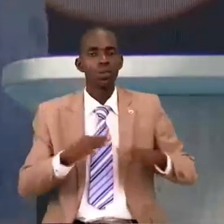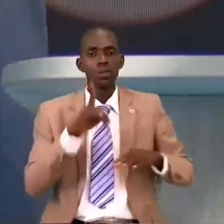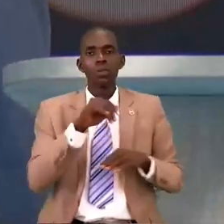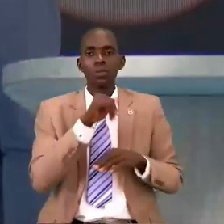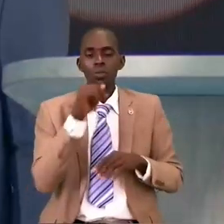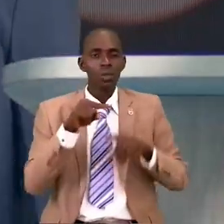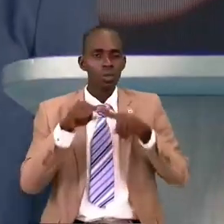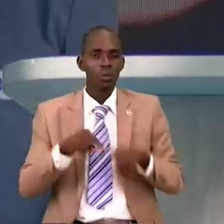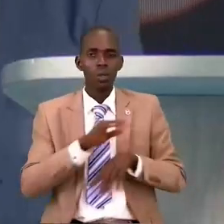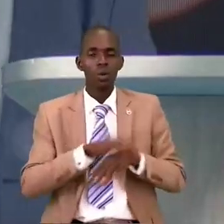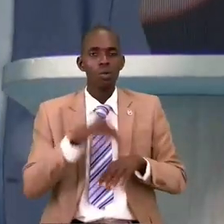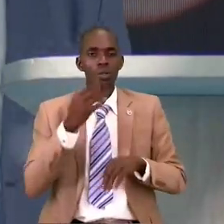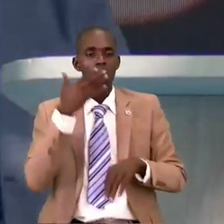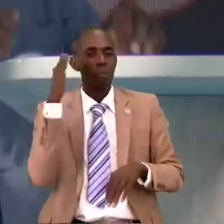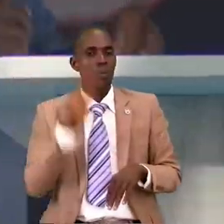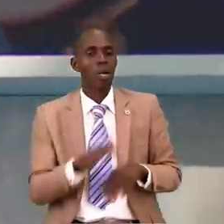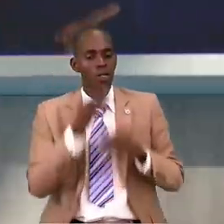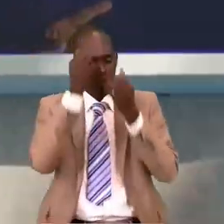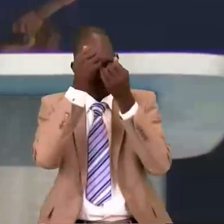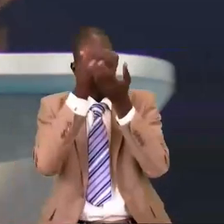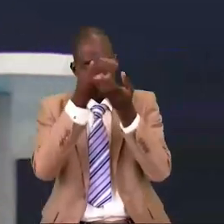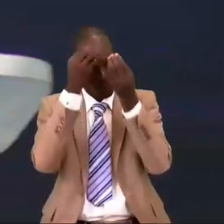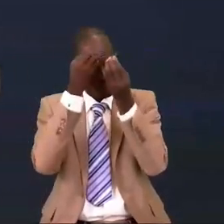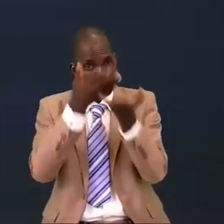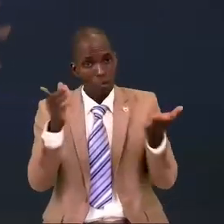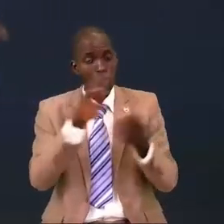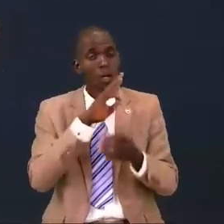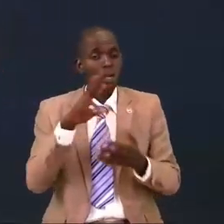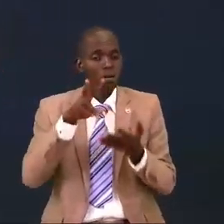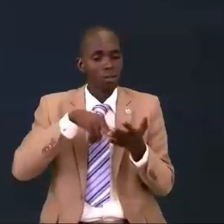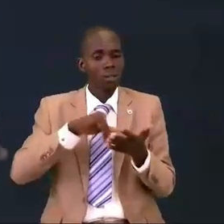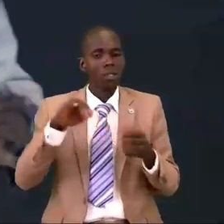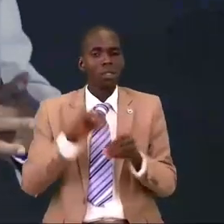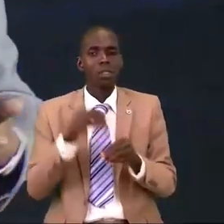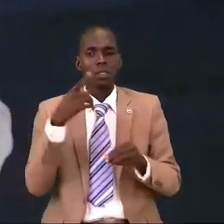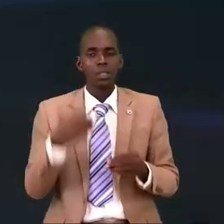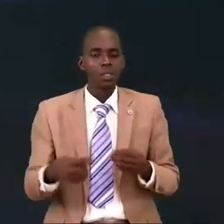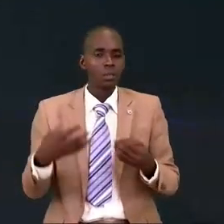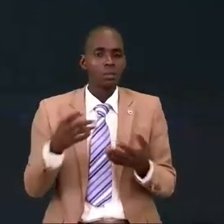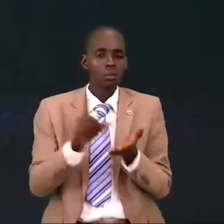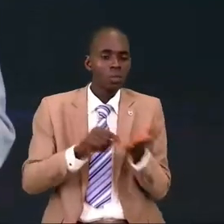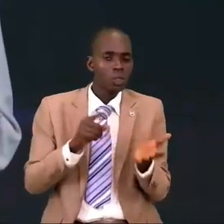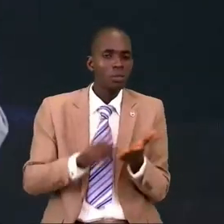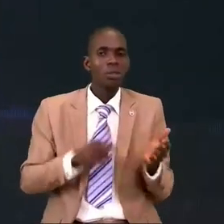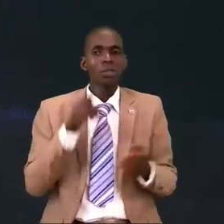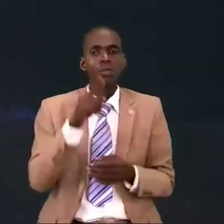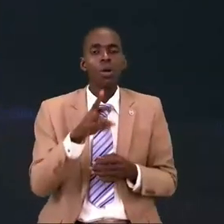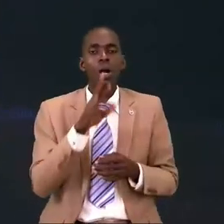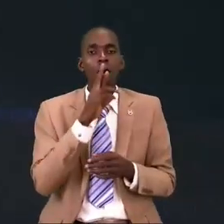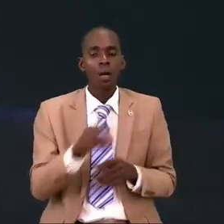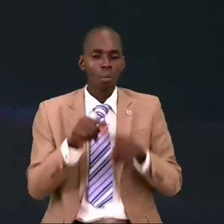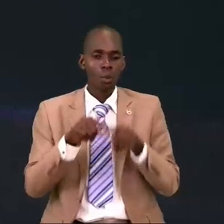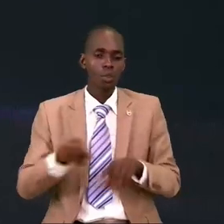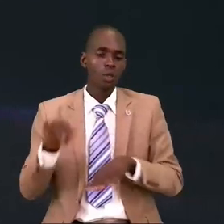journaux, mais tu médites la parole de Dieu jour et nuit. Et il